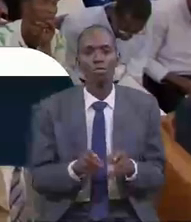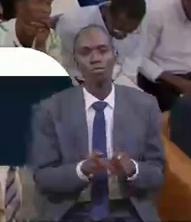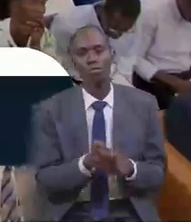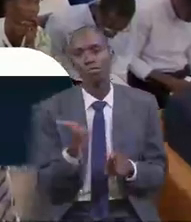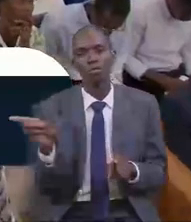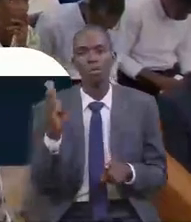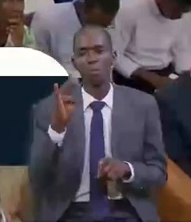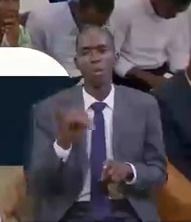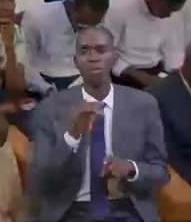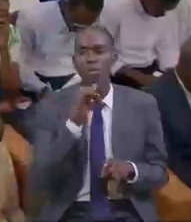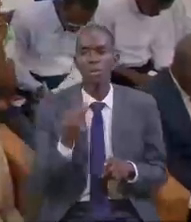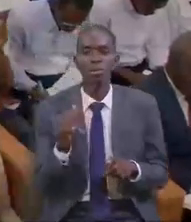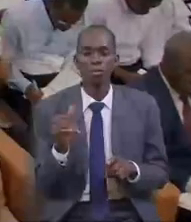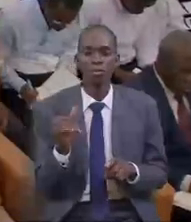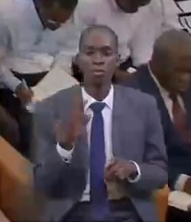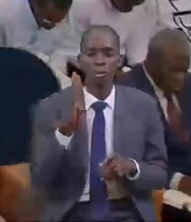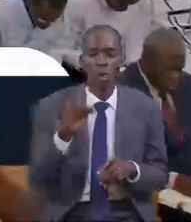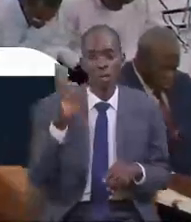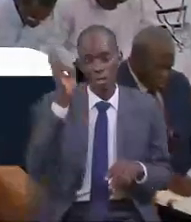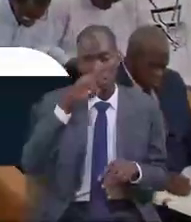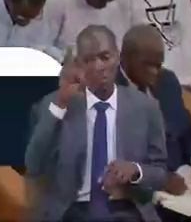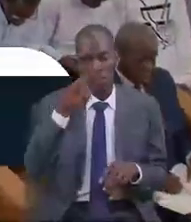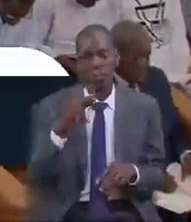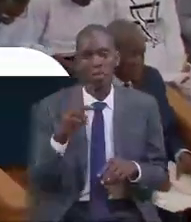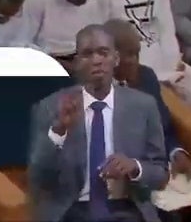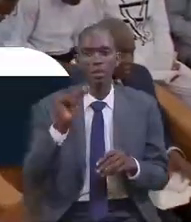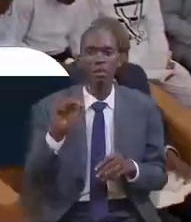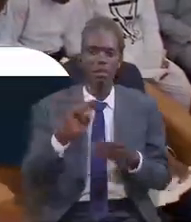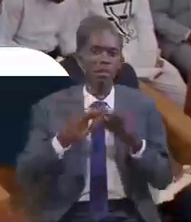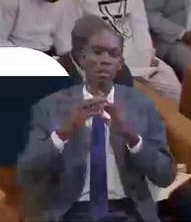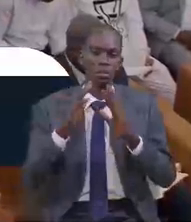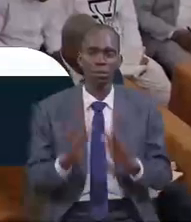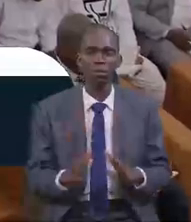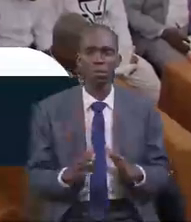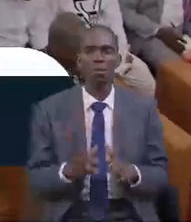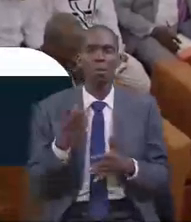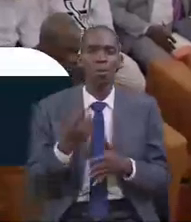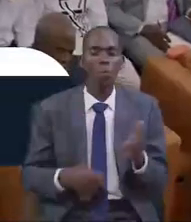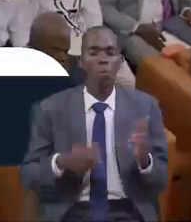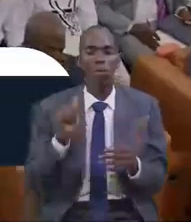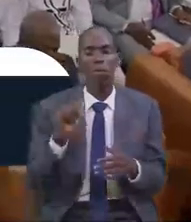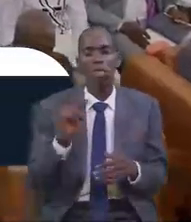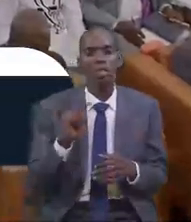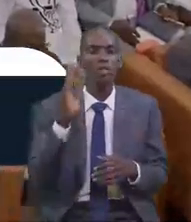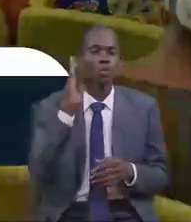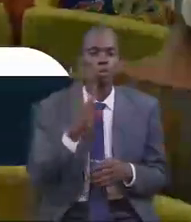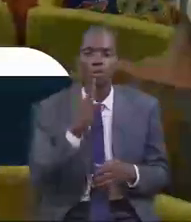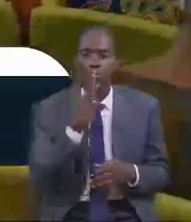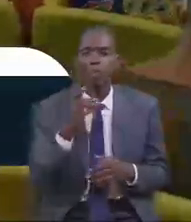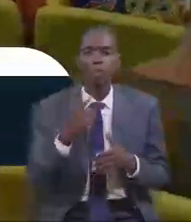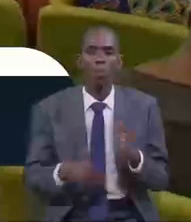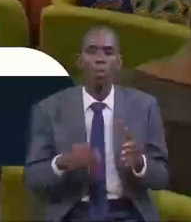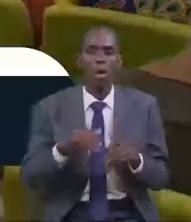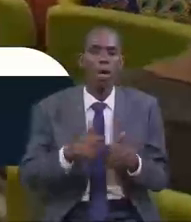à Lamentations chapitre 4. Ce que doit être un Nazaréen, comment un